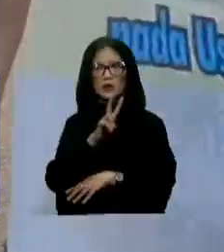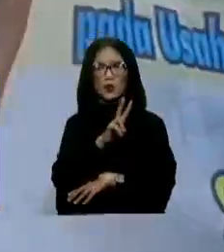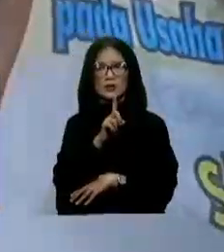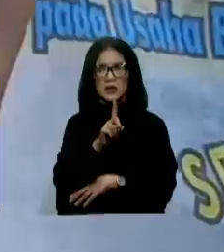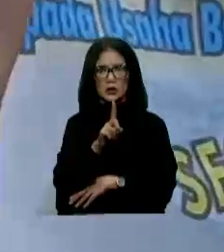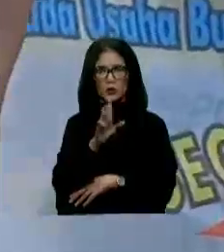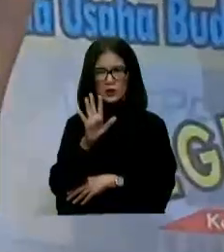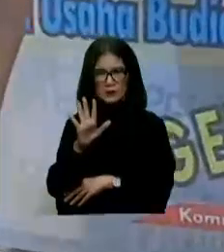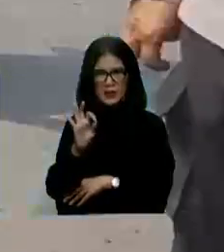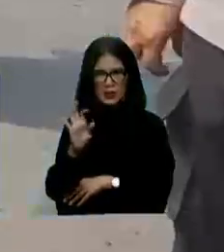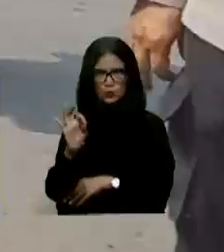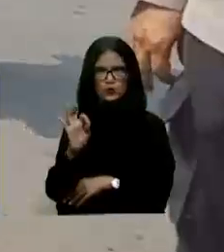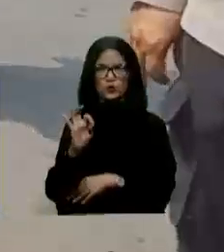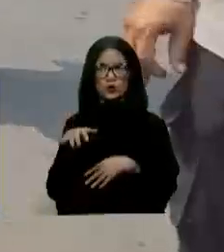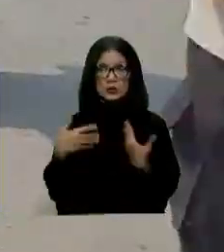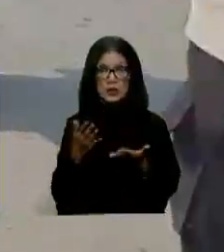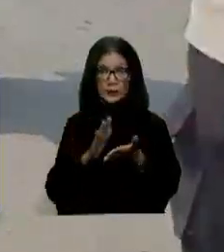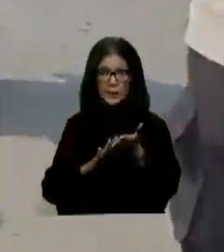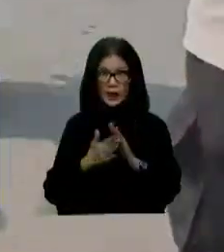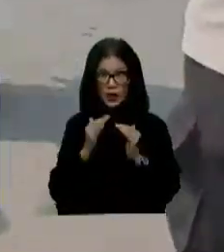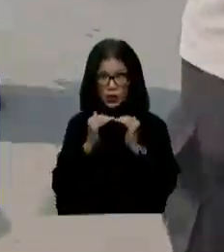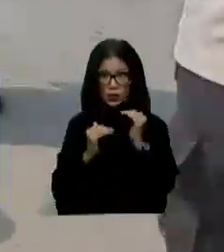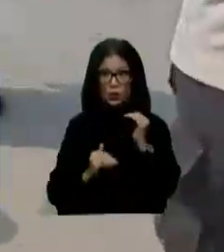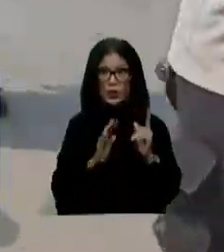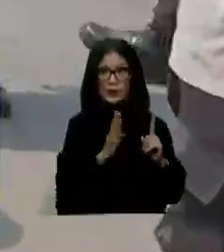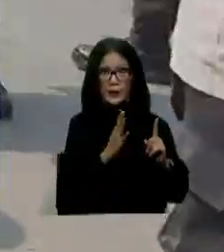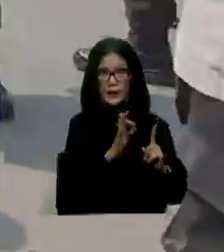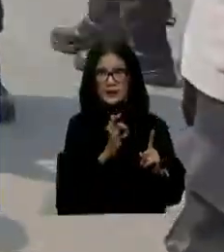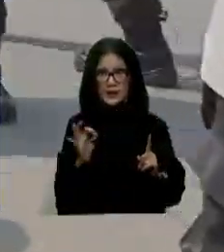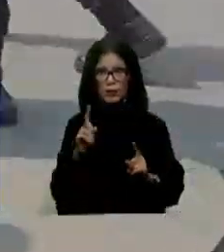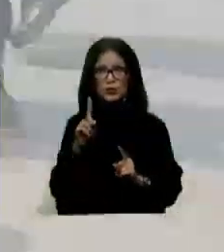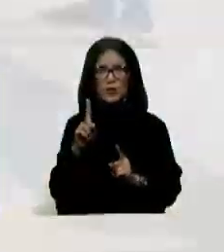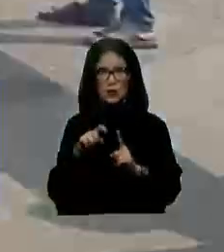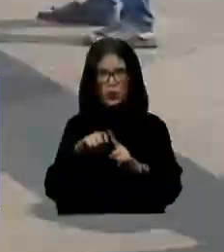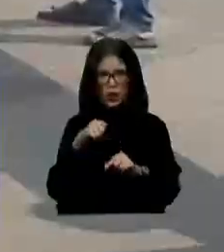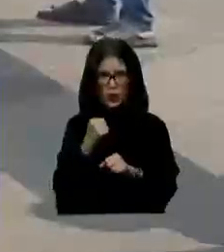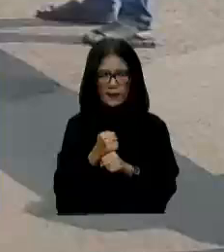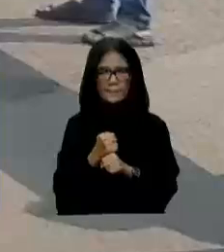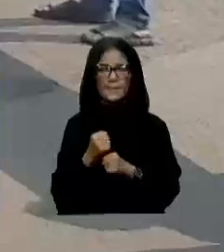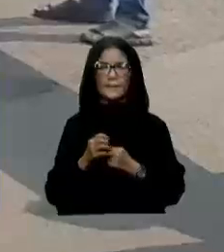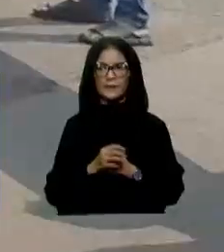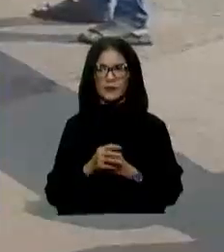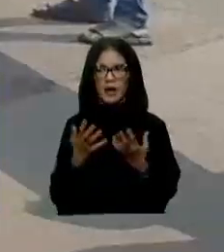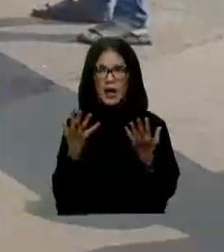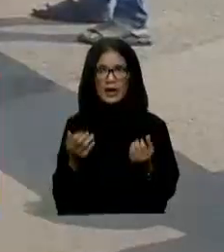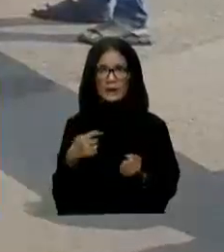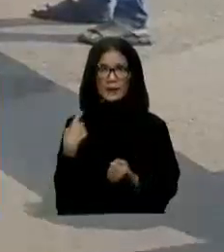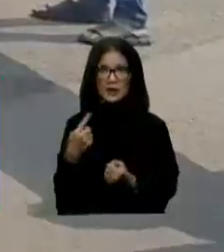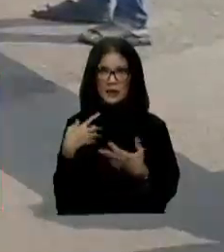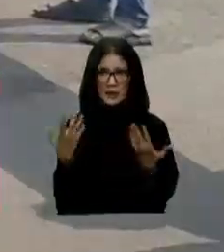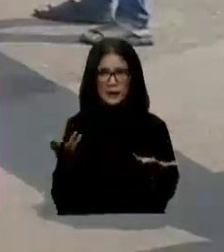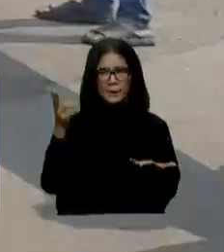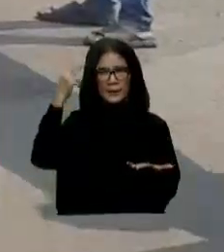r21.500 bahkan sempat turun hingga Rp15.000 per kgnya jadi harapan kami pemerintah harus hadir di